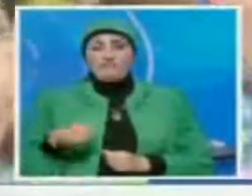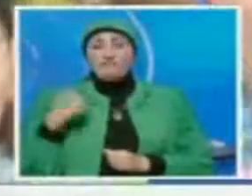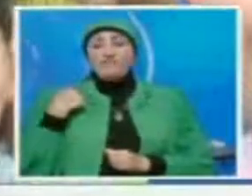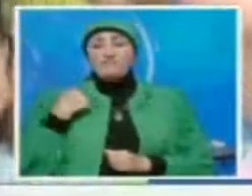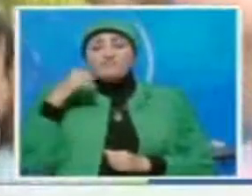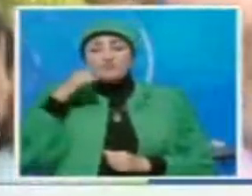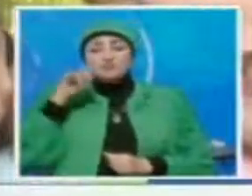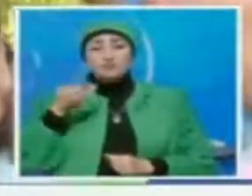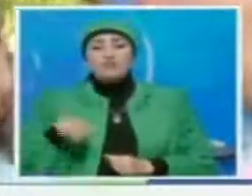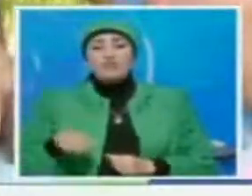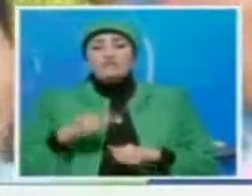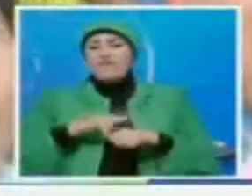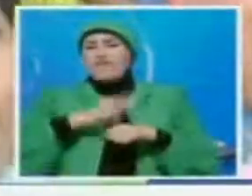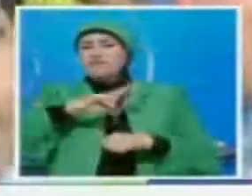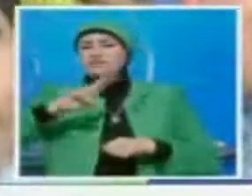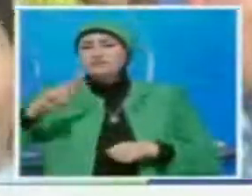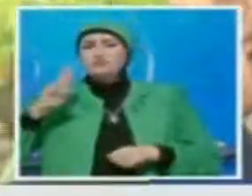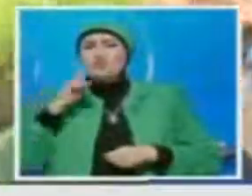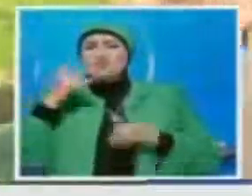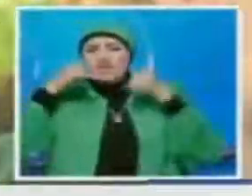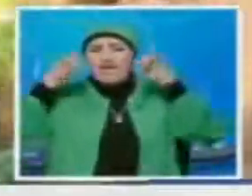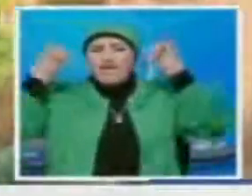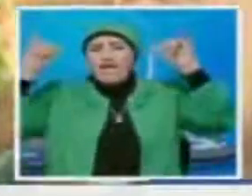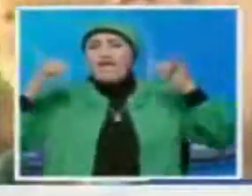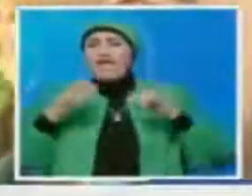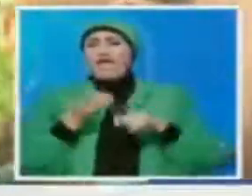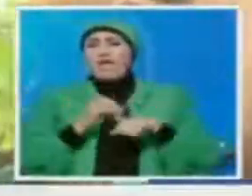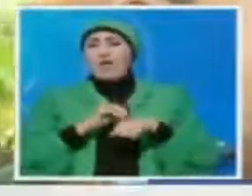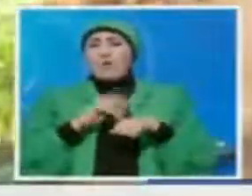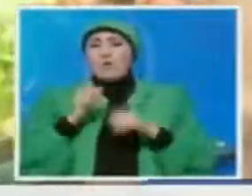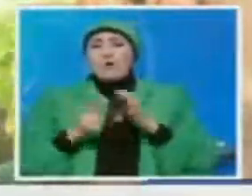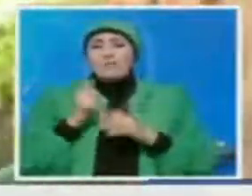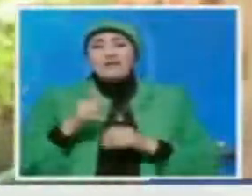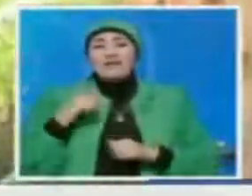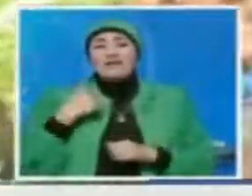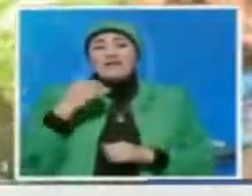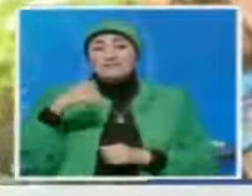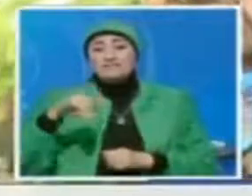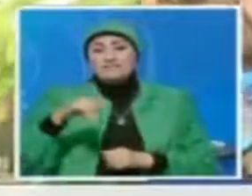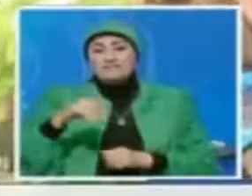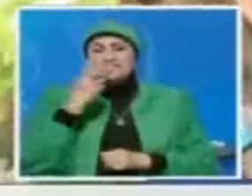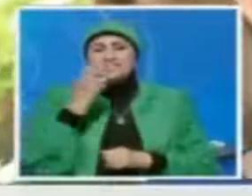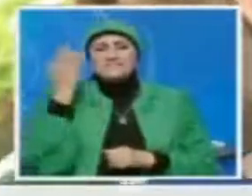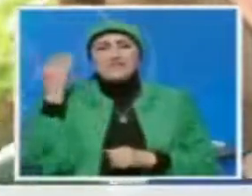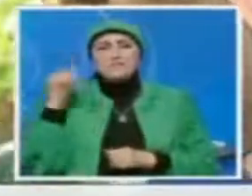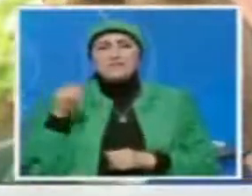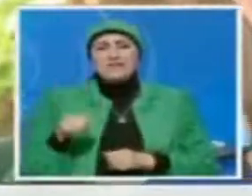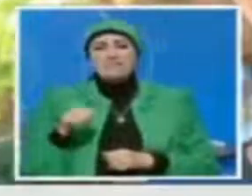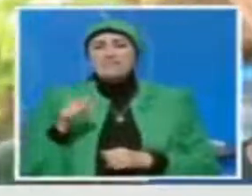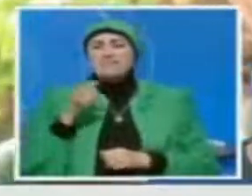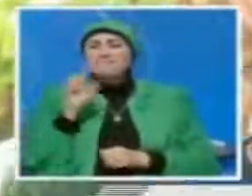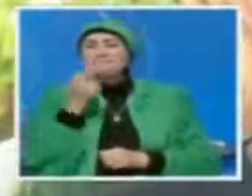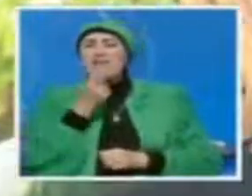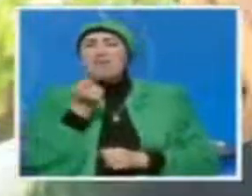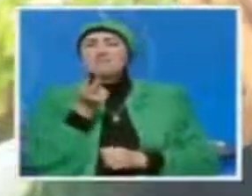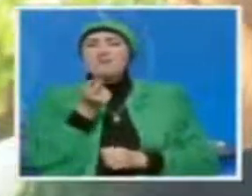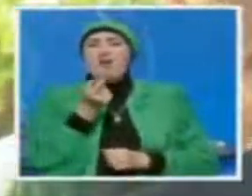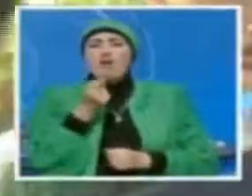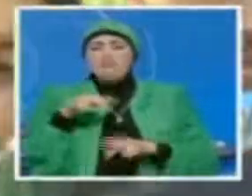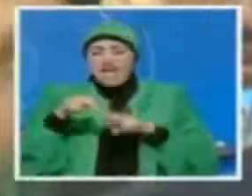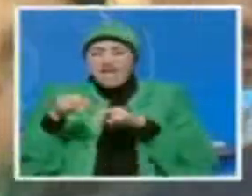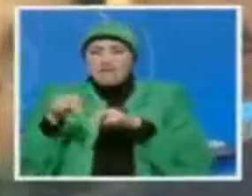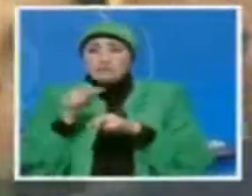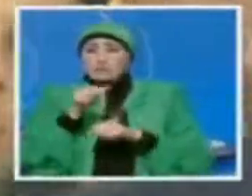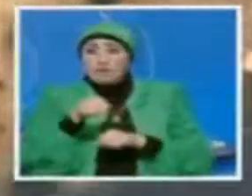جديد، حاجات كتير حلوه فيها كتير. المكان صغير عن اخر مره يعني كنا جينا فيه، كان اخر مره كان برضه حاجات قليله، ومكان الصراحه